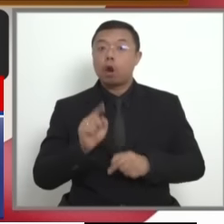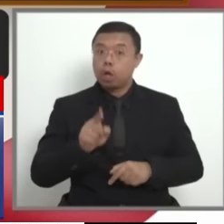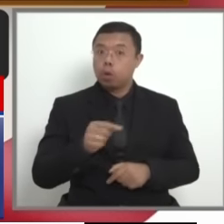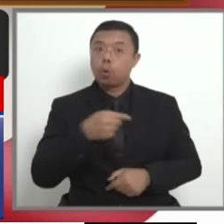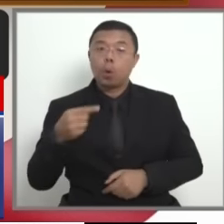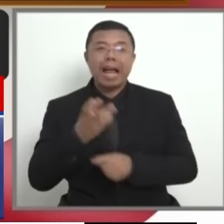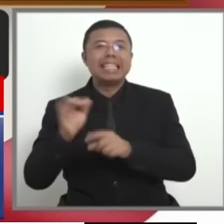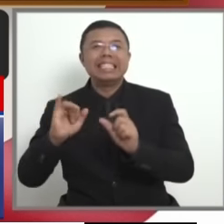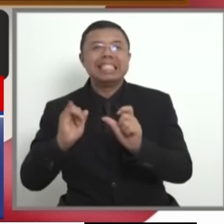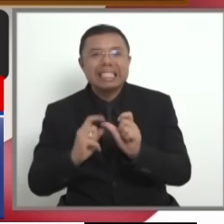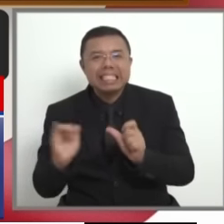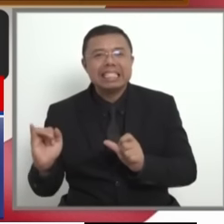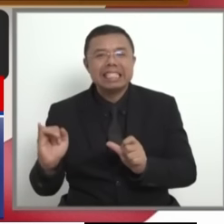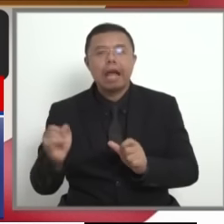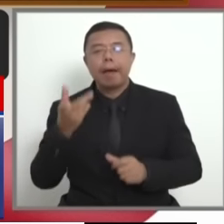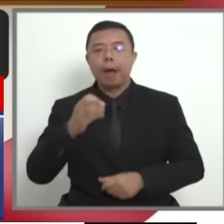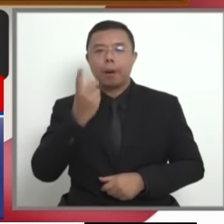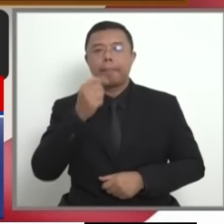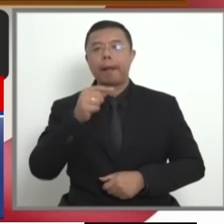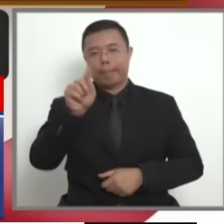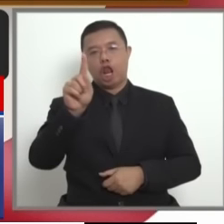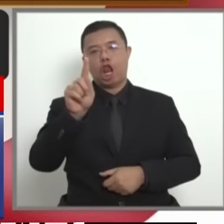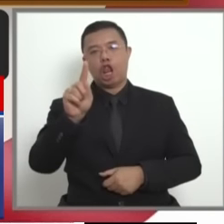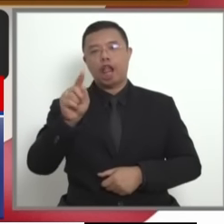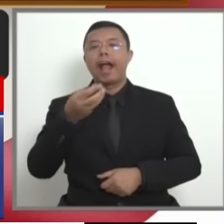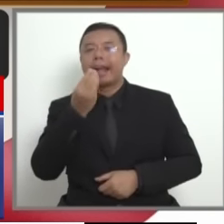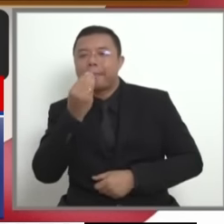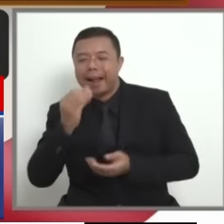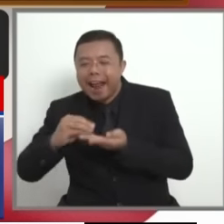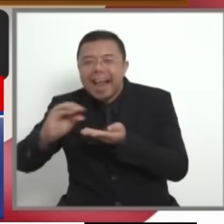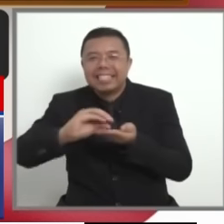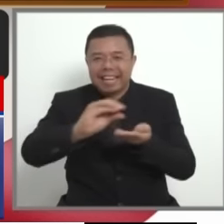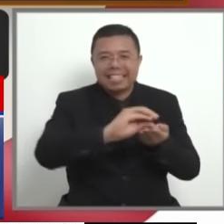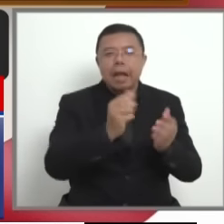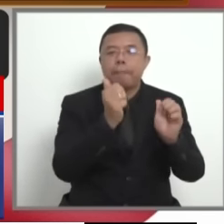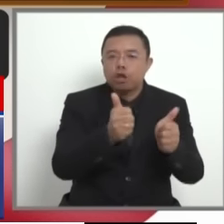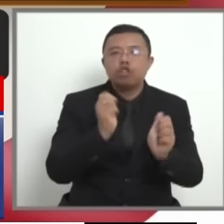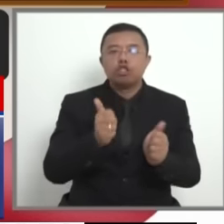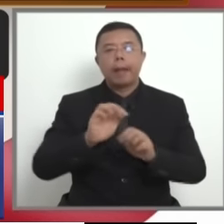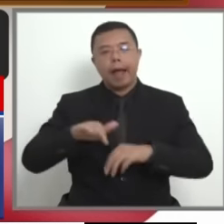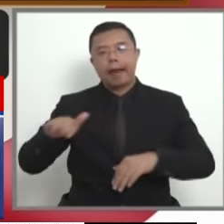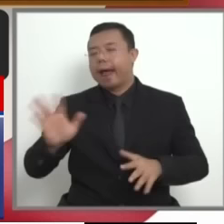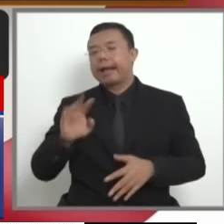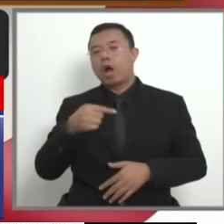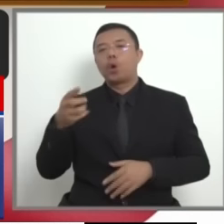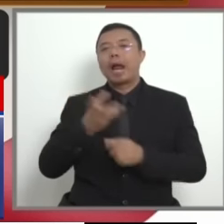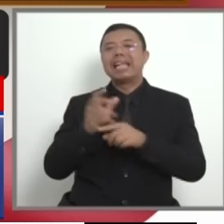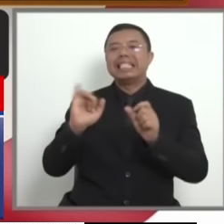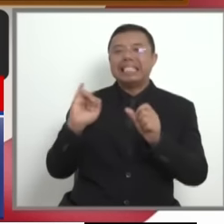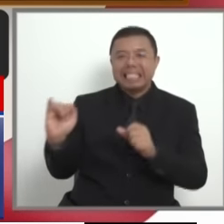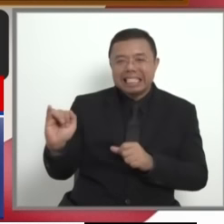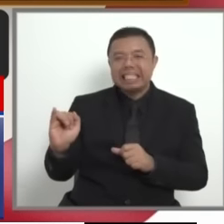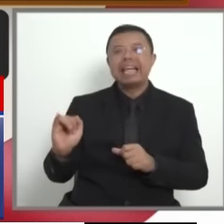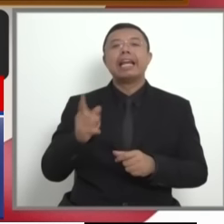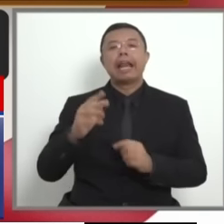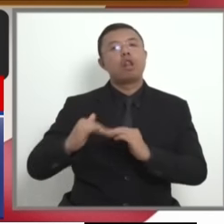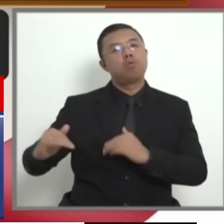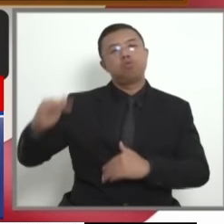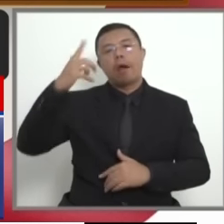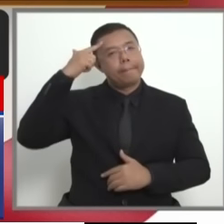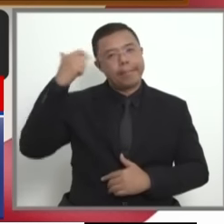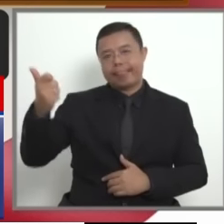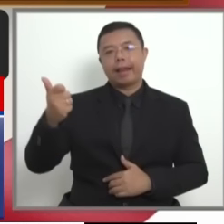kurang gizi Ah baru bapak benar tadi Pak kasih gizi yang baik agar anak-anak tidak kurang gizi dan dia e tumbuh